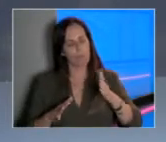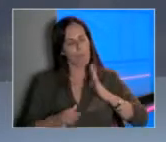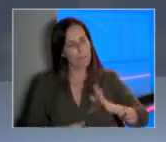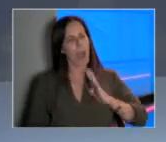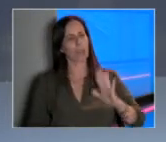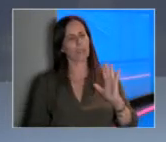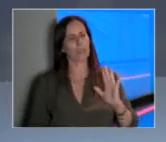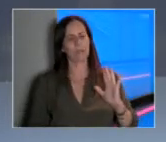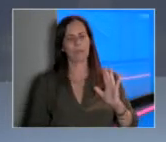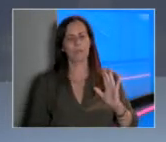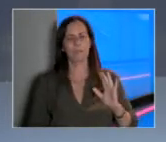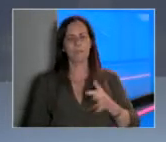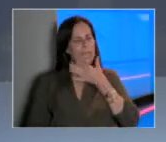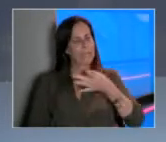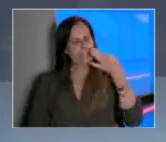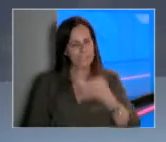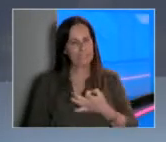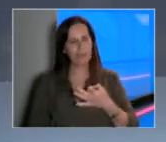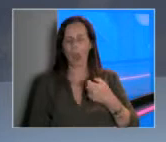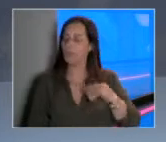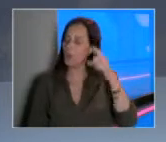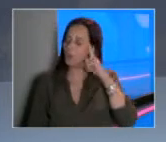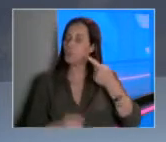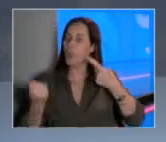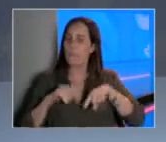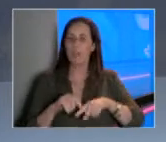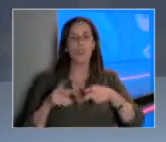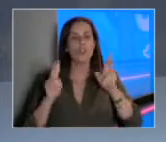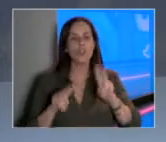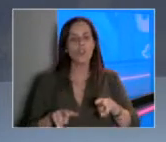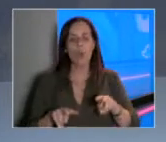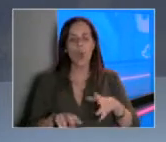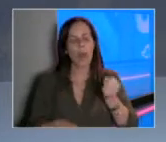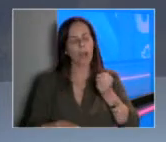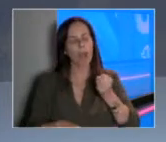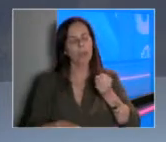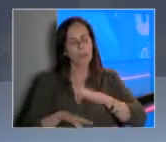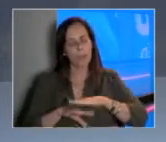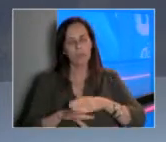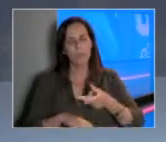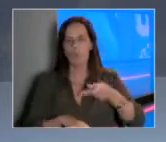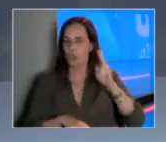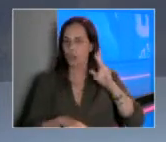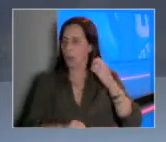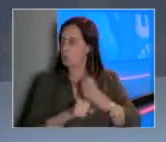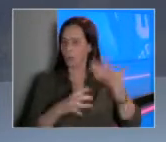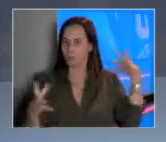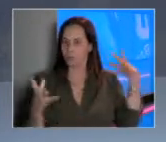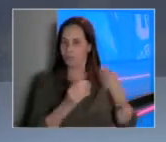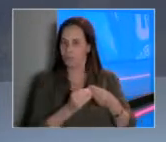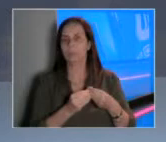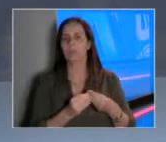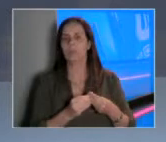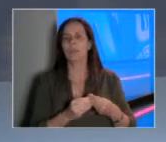ממלכתית, רצינית. אני חושבת שוועדה הזאת יכולה לקחת על עצמה הרבה יותר ממה שהיא עשתה